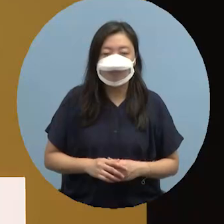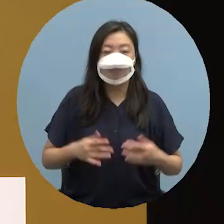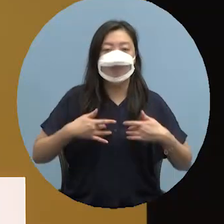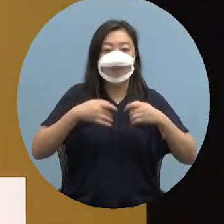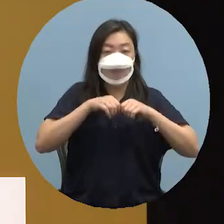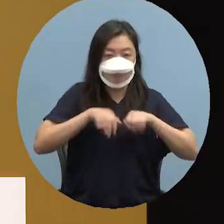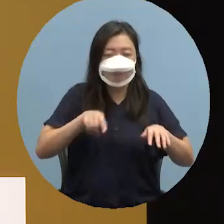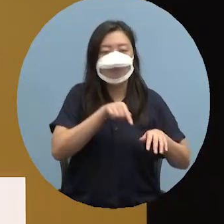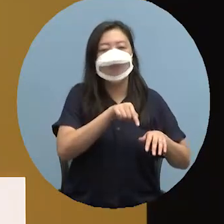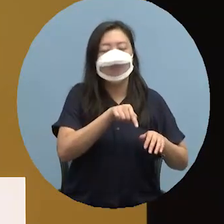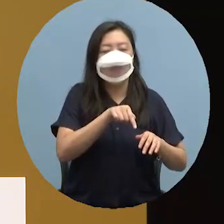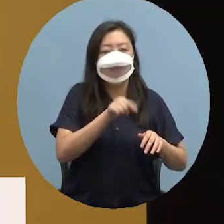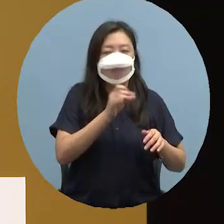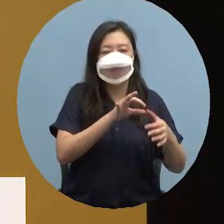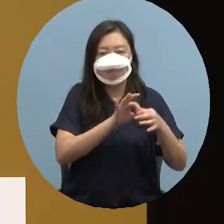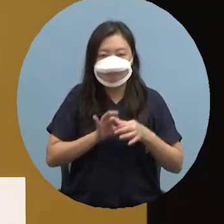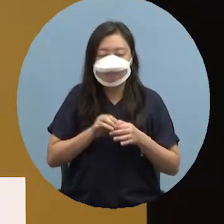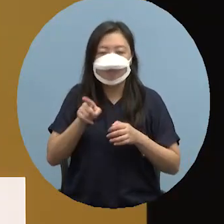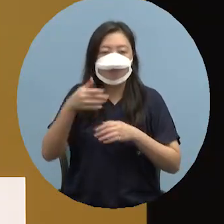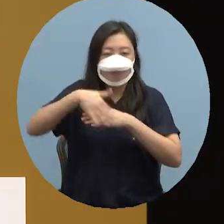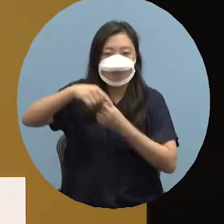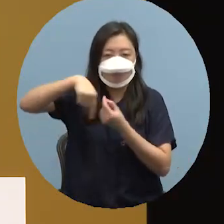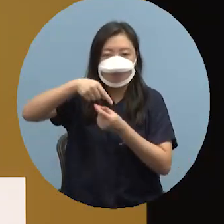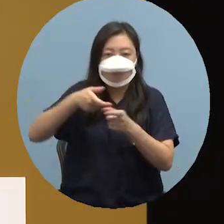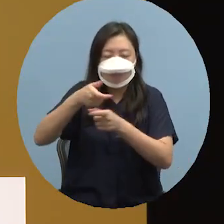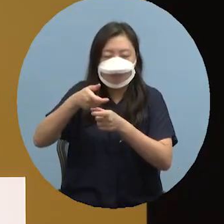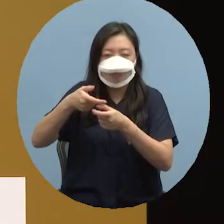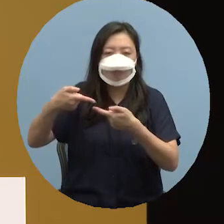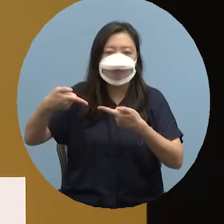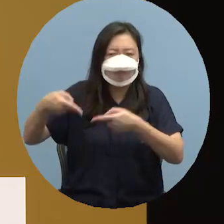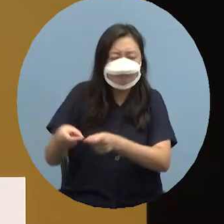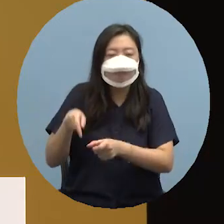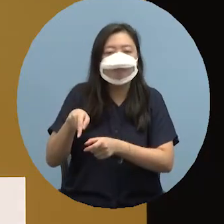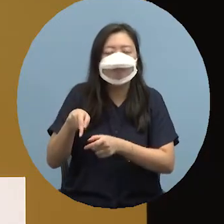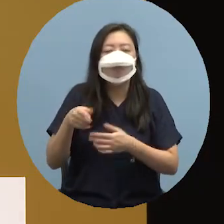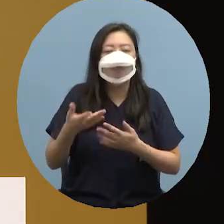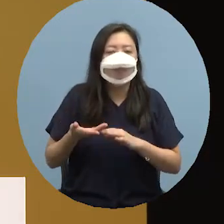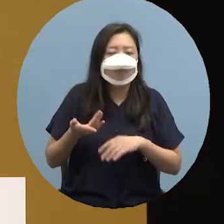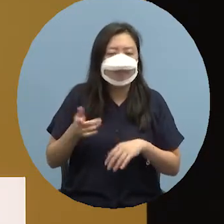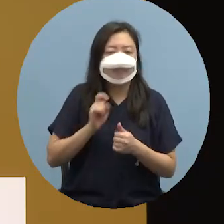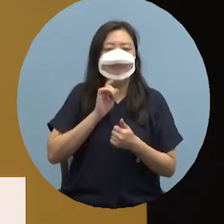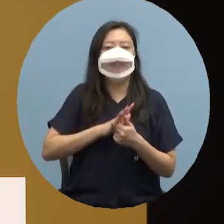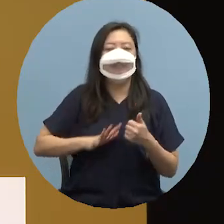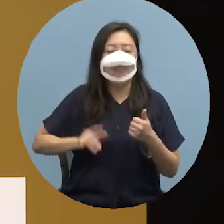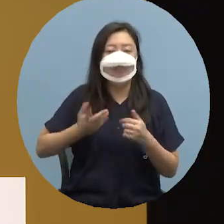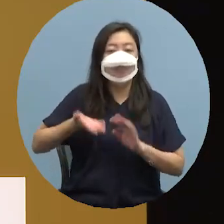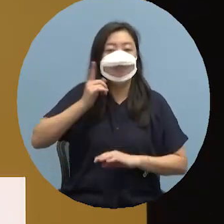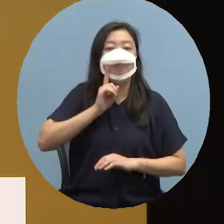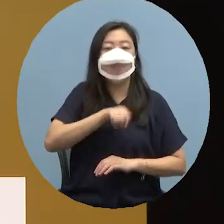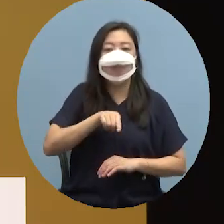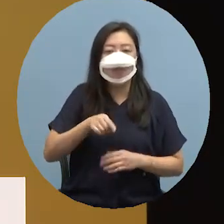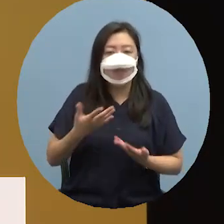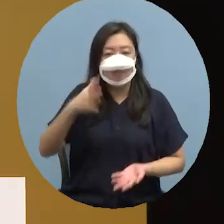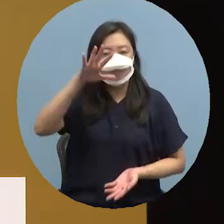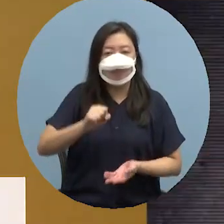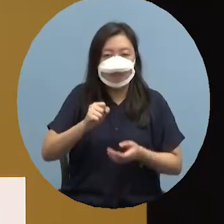受疫情和外圍經濟環境惡化的影響，上星期呢，我們再次下調了今年